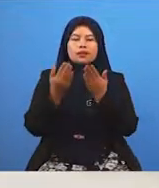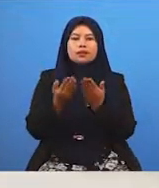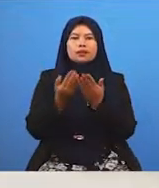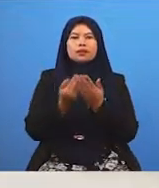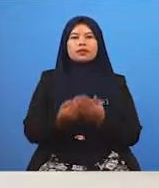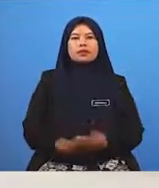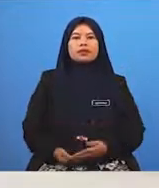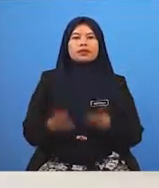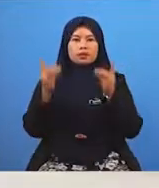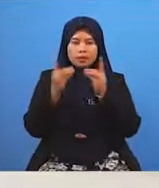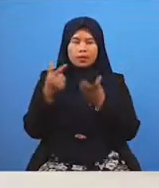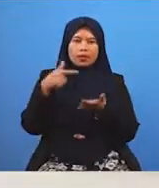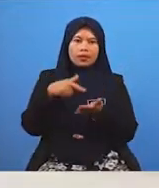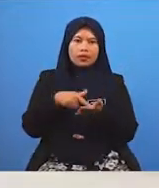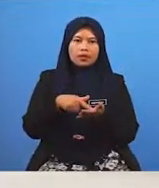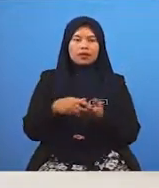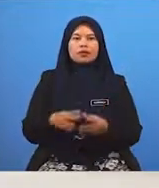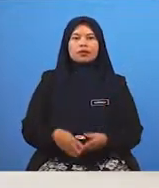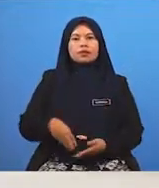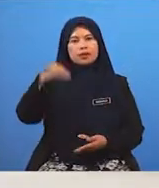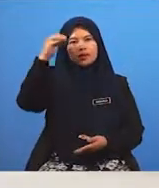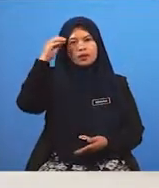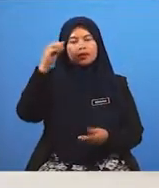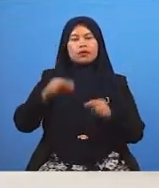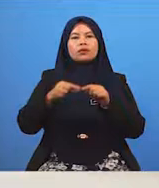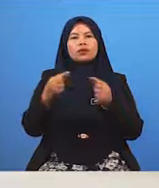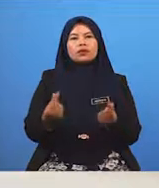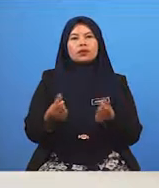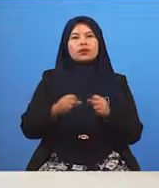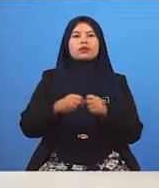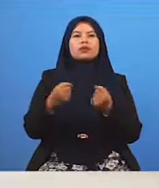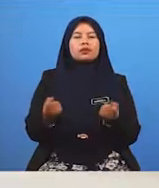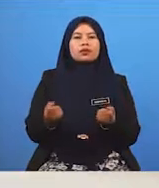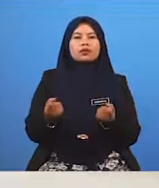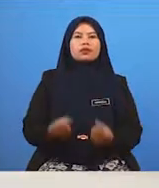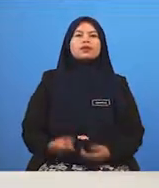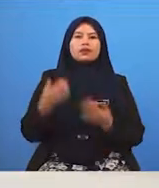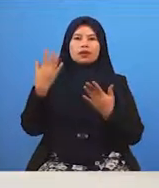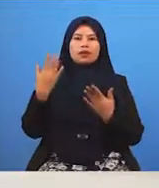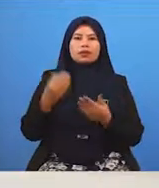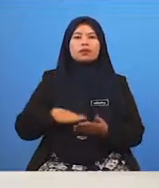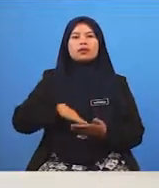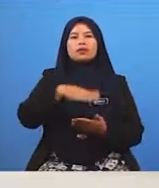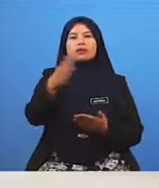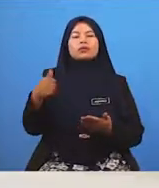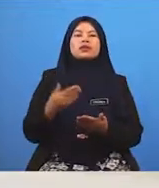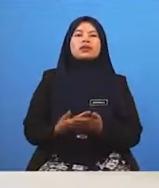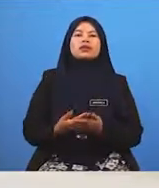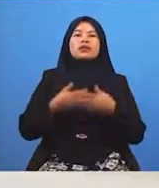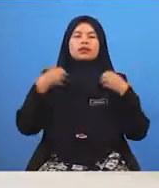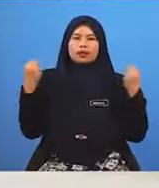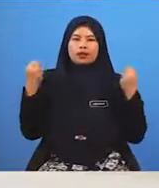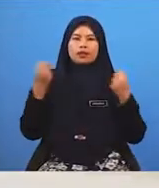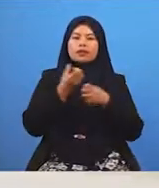kita kembali dalam pembelajaran pendidikan Al-Quran As-Sunnah. Saya harap anda semua sehat dan bersedia untuk mulakan